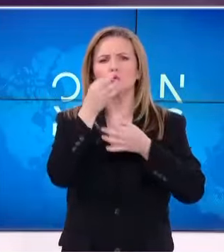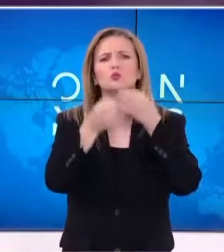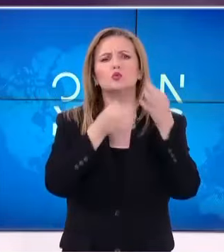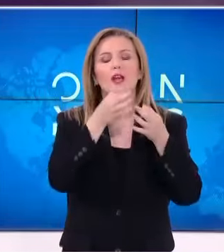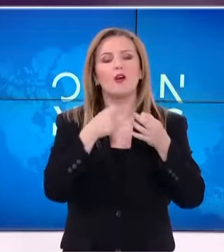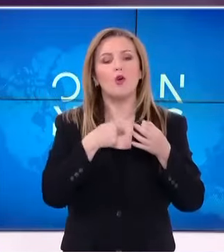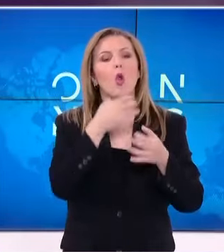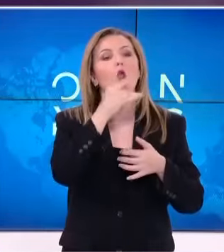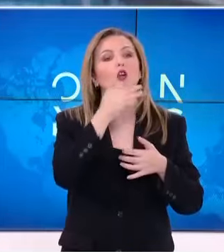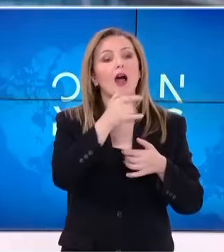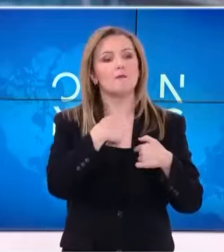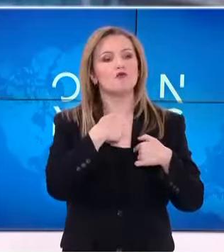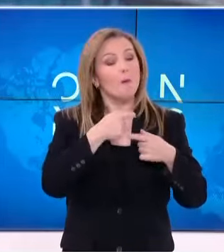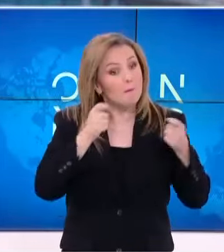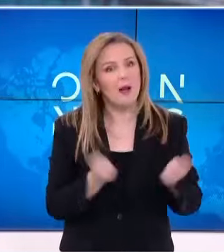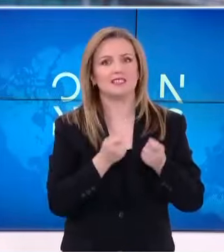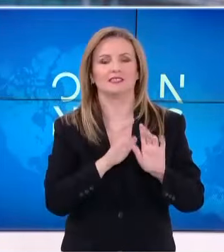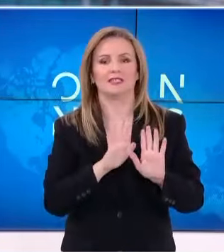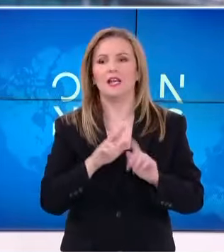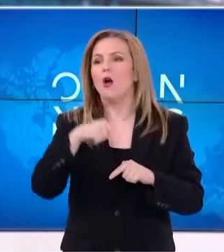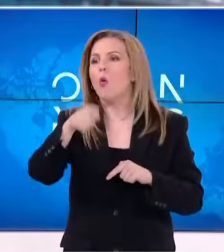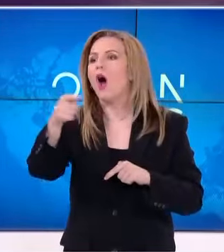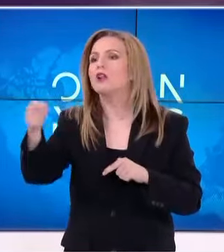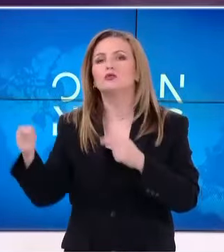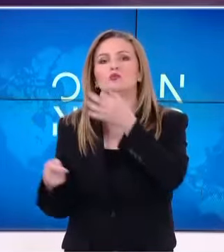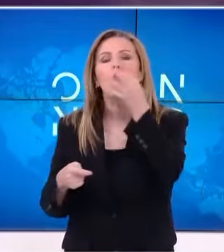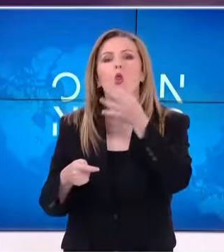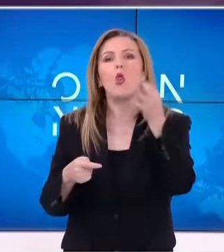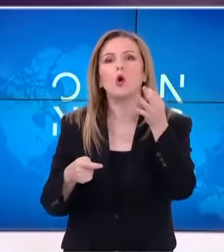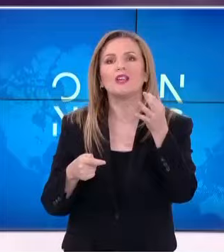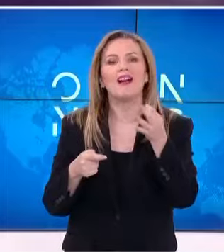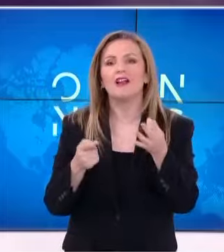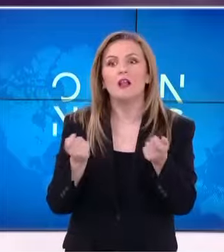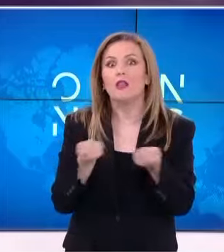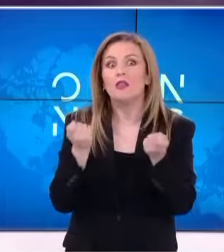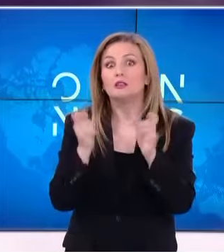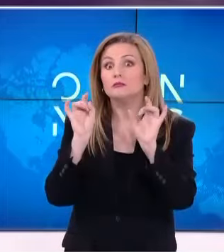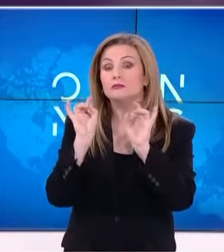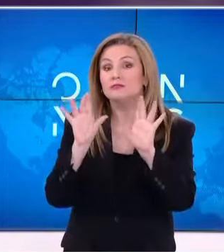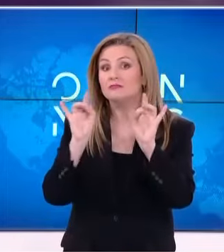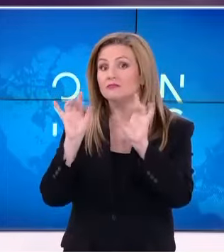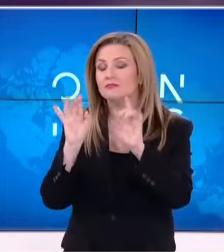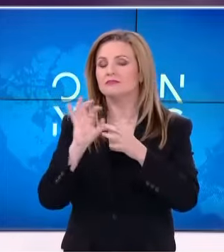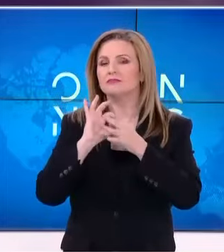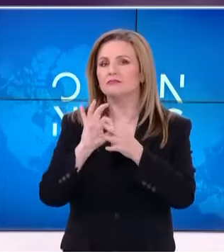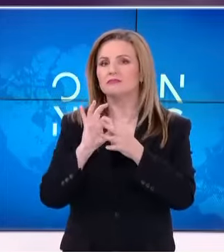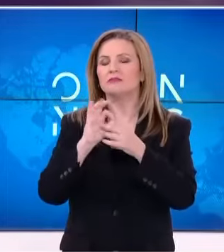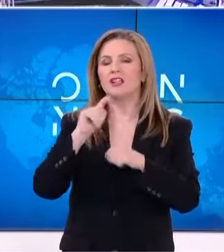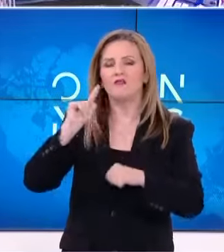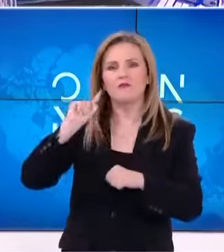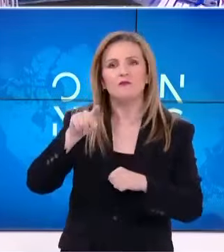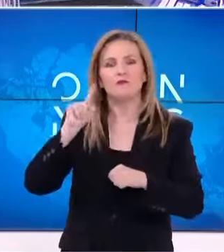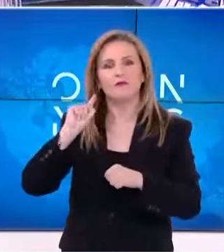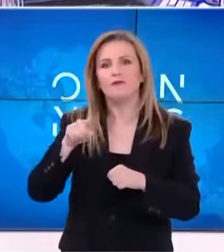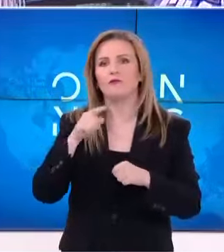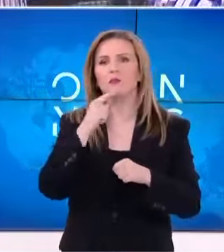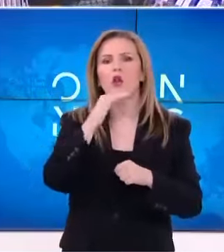κάνω αυτά που λέει ο κάποιος άλλος και όλοι ο κάποιοι άλλοι όχι απλώς δεν τα κάνουν αλλά διαρκώς τα παραβιάζουν και